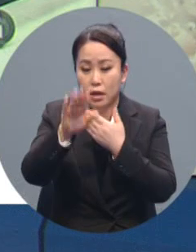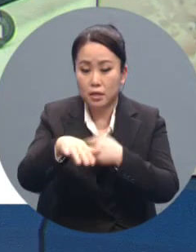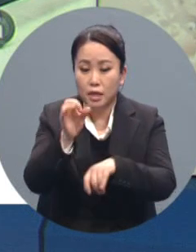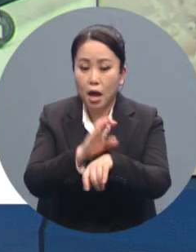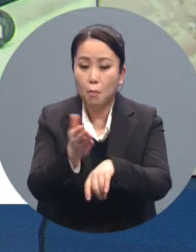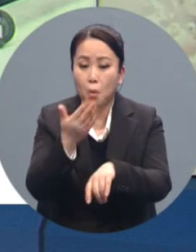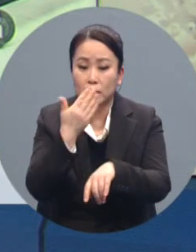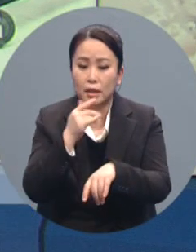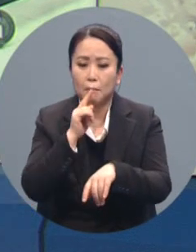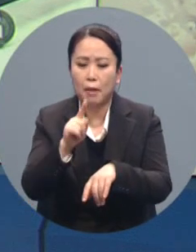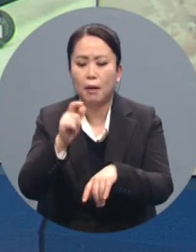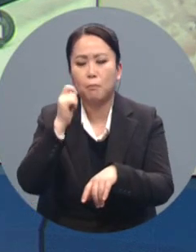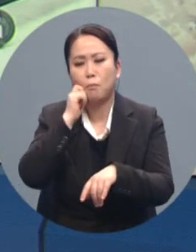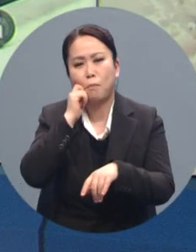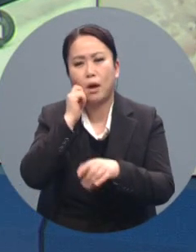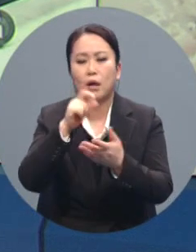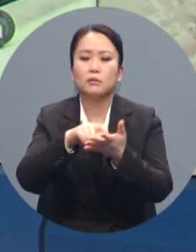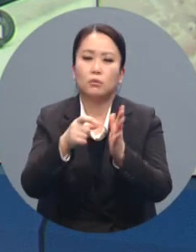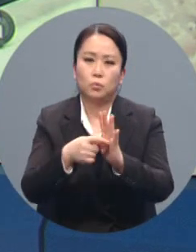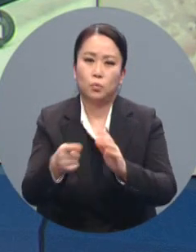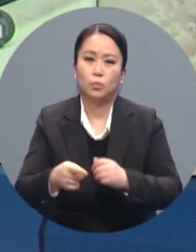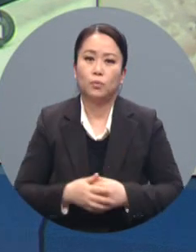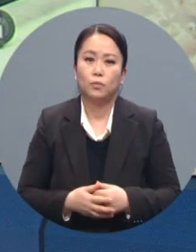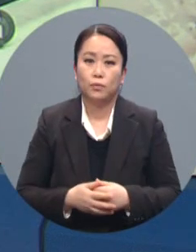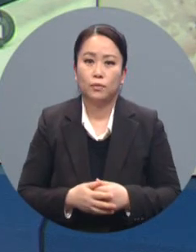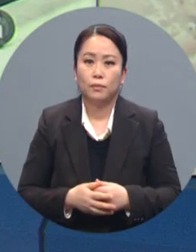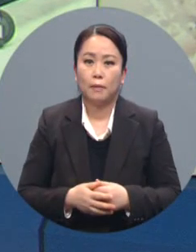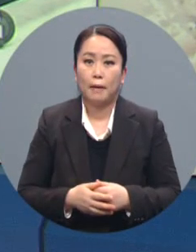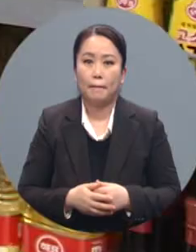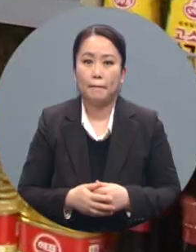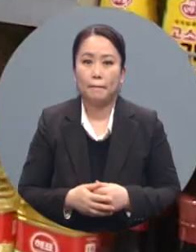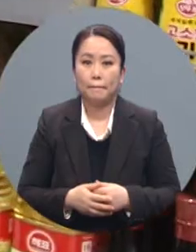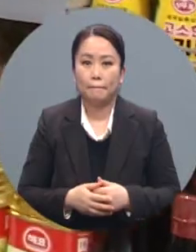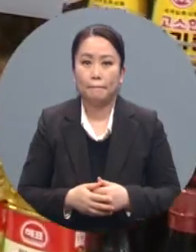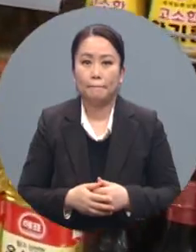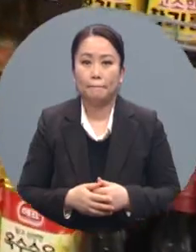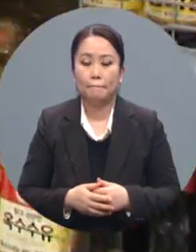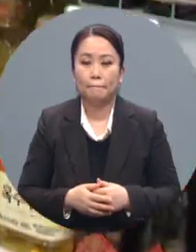지경입니다. 첫 소식 박준호 기자가 보도합니다.